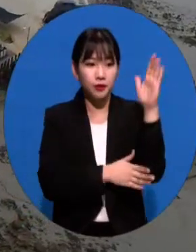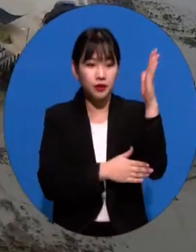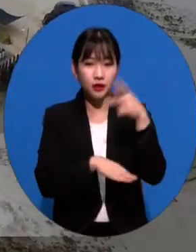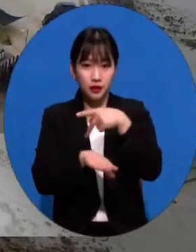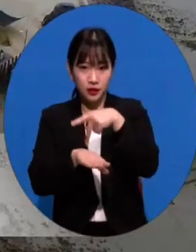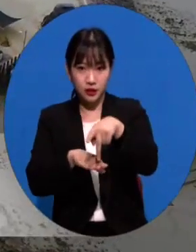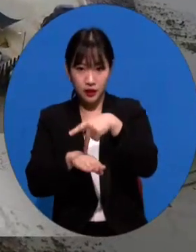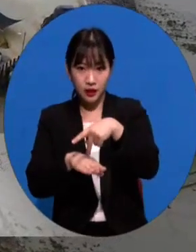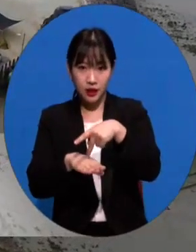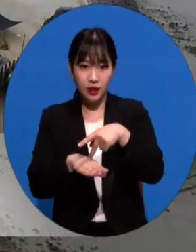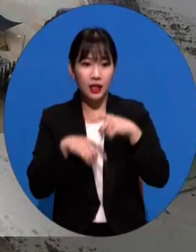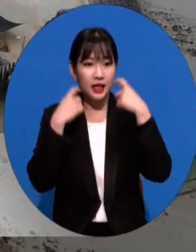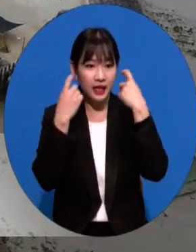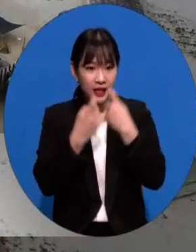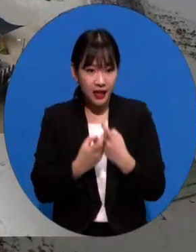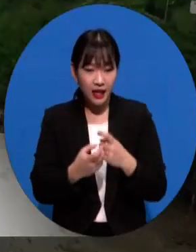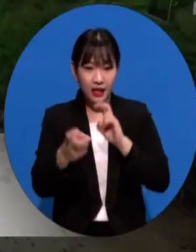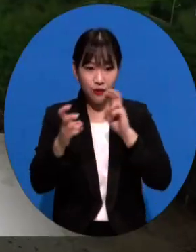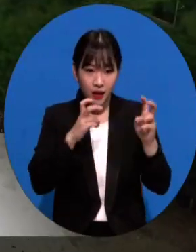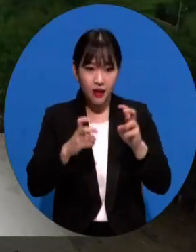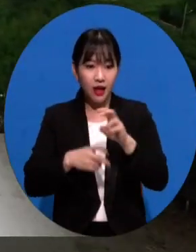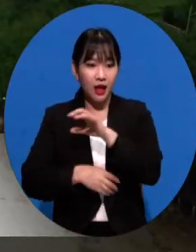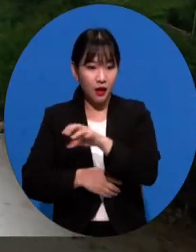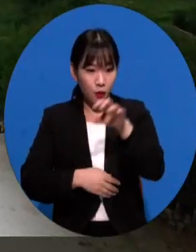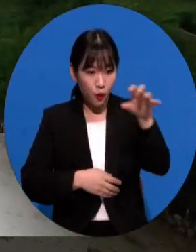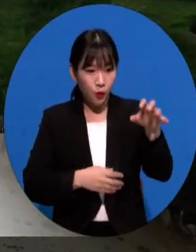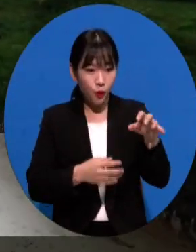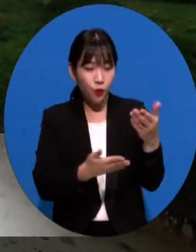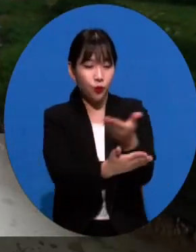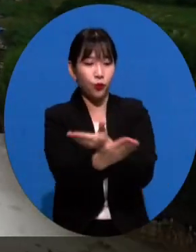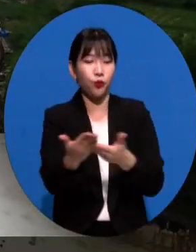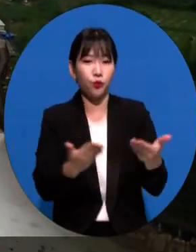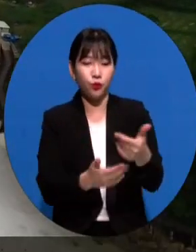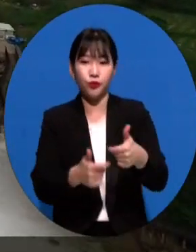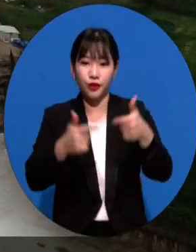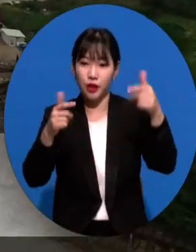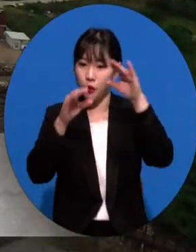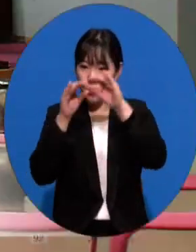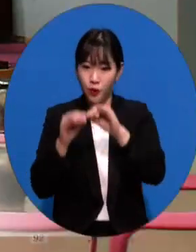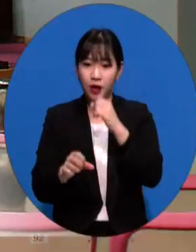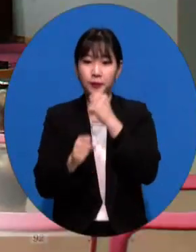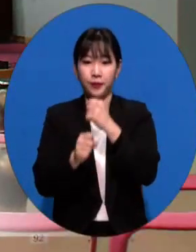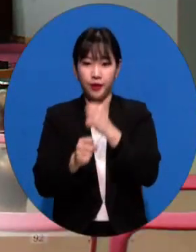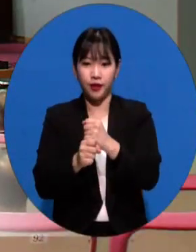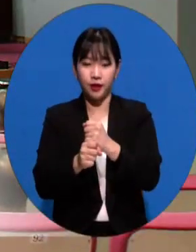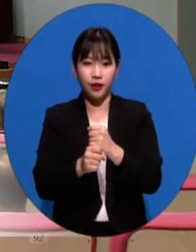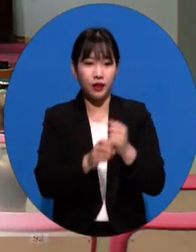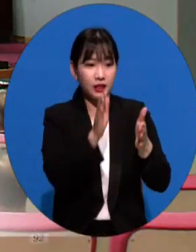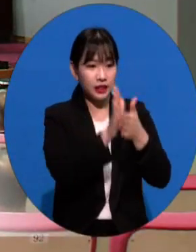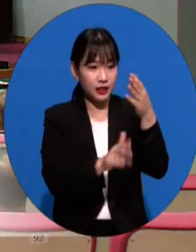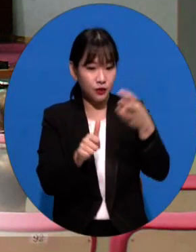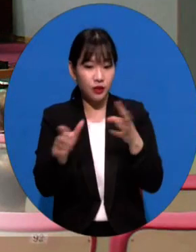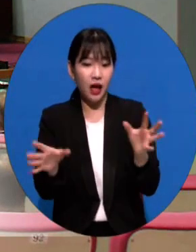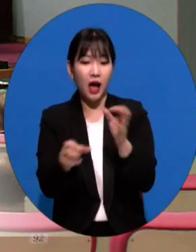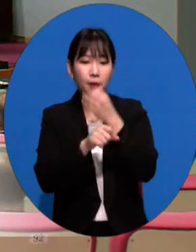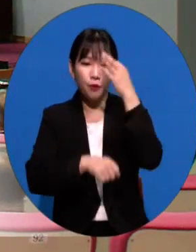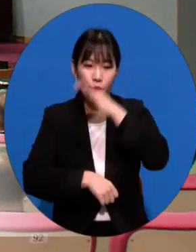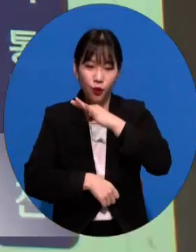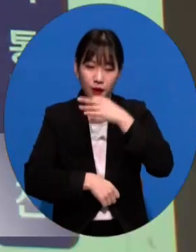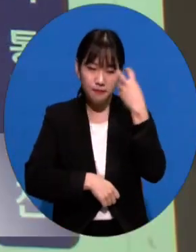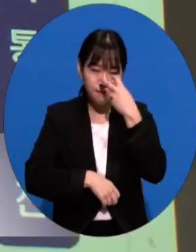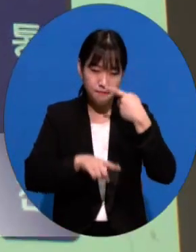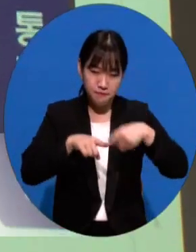목포시와 신안군은 민간 차원에서의 교류협력을 늘리며 공감대를 넓혀가고 있고 시군 통합 효과를